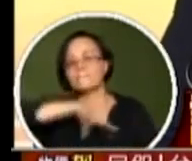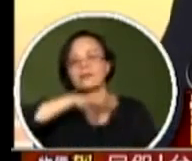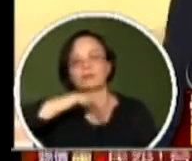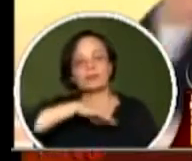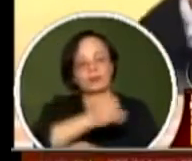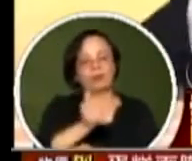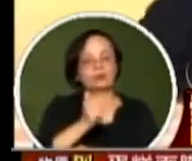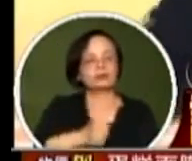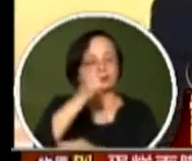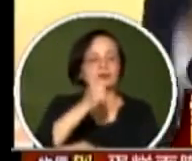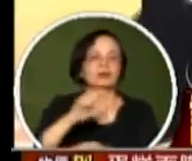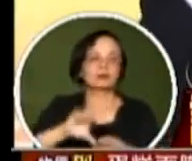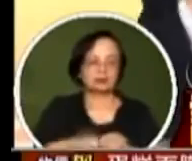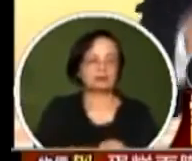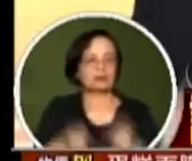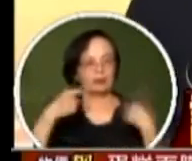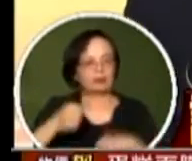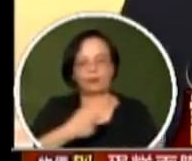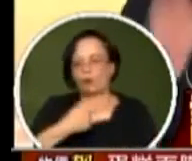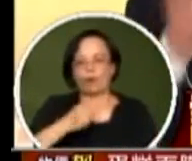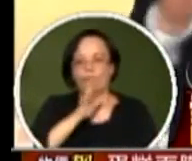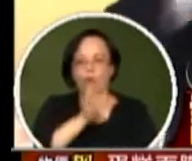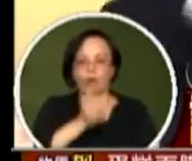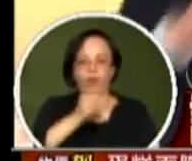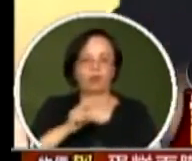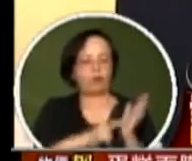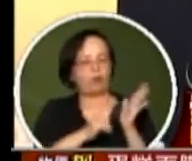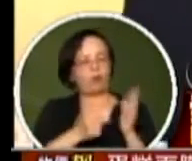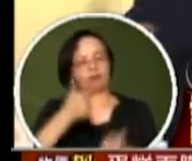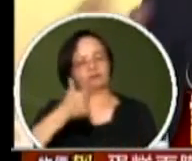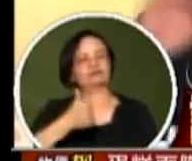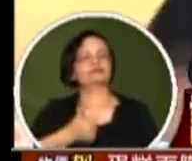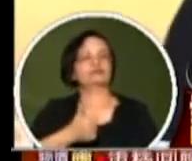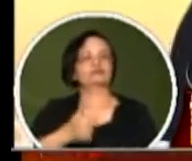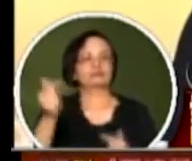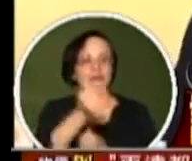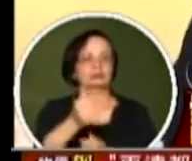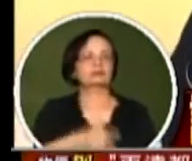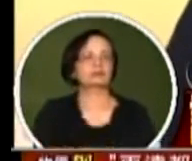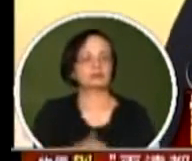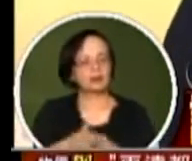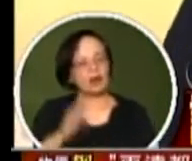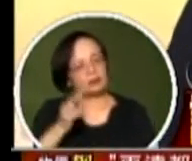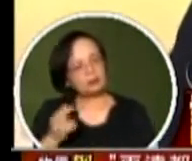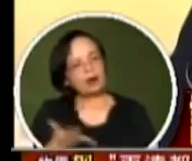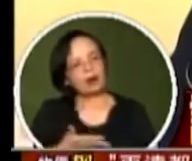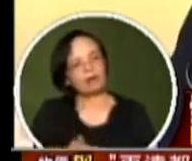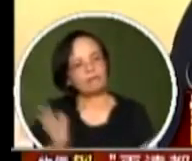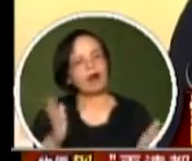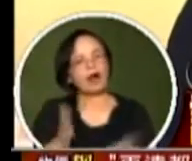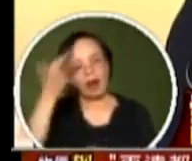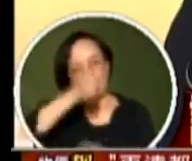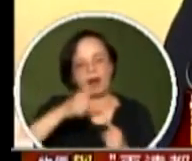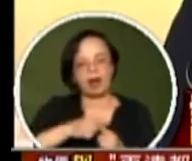屏东县长，然后他的演讲我最喜欢，他讲的最好，在这个解释为什么要发老人津贴。所以今天我们